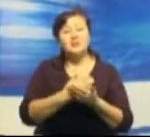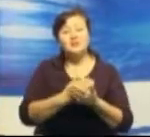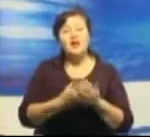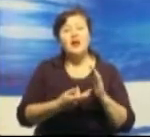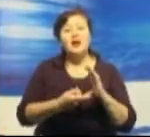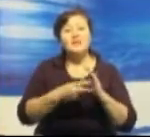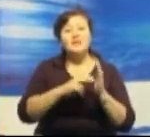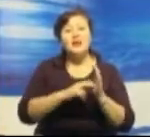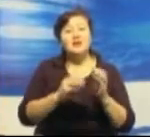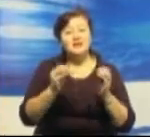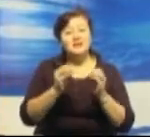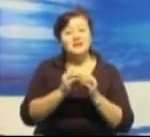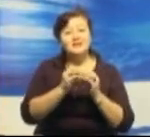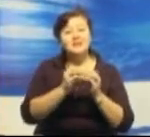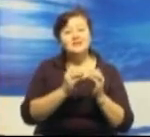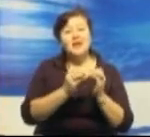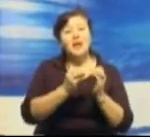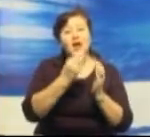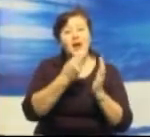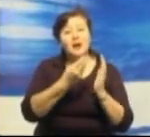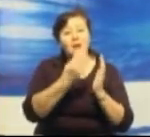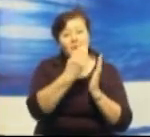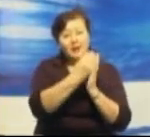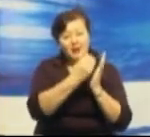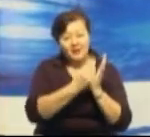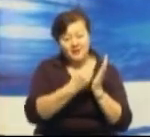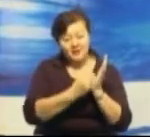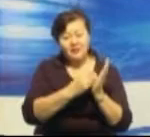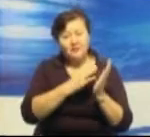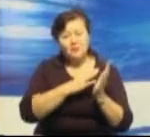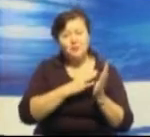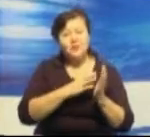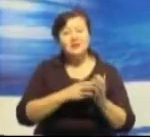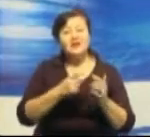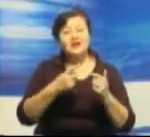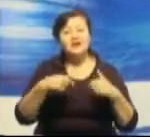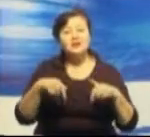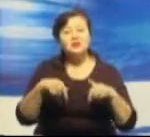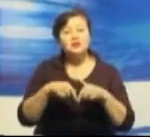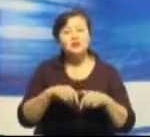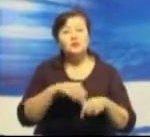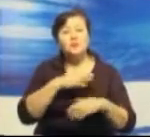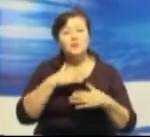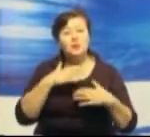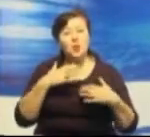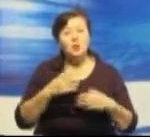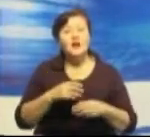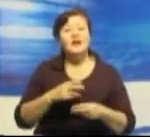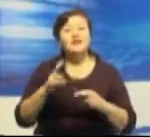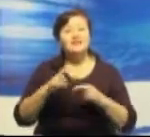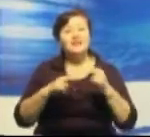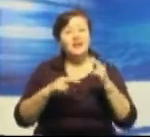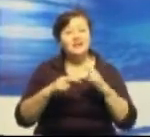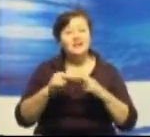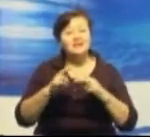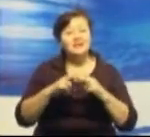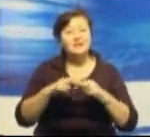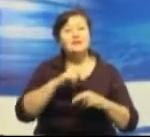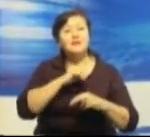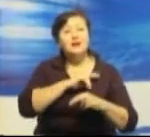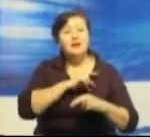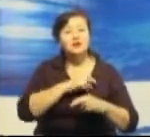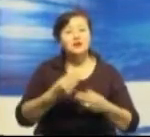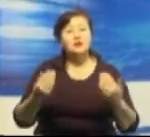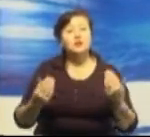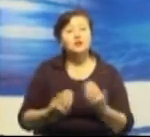проектов, реализуемых по программе «Нурлыжол», на котельных города проведен большой объем строительных работ, а также установлено новое